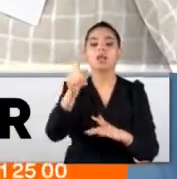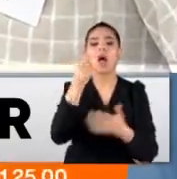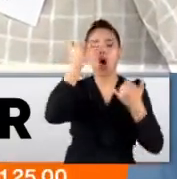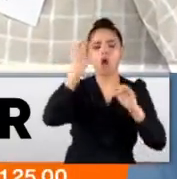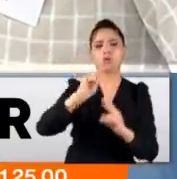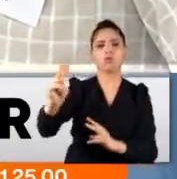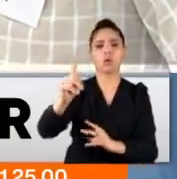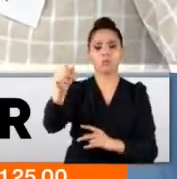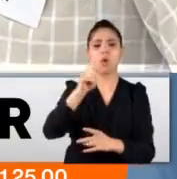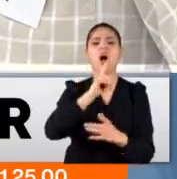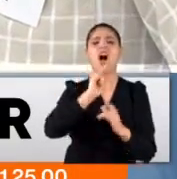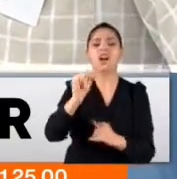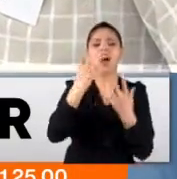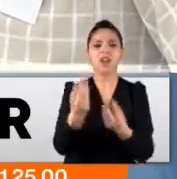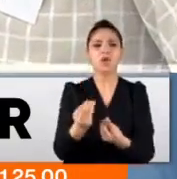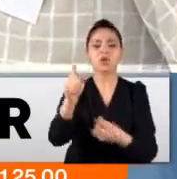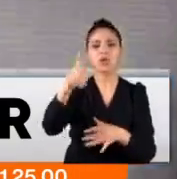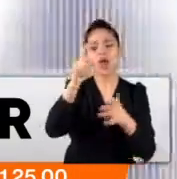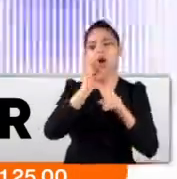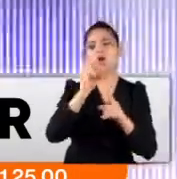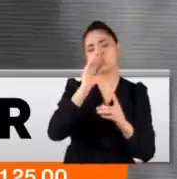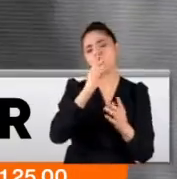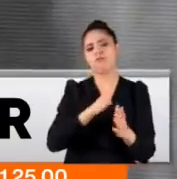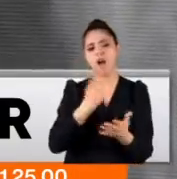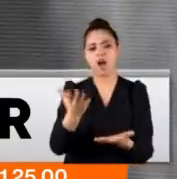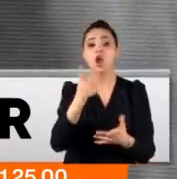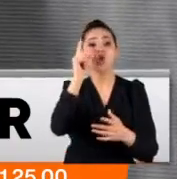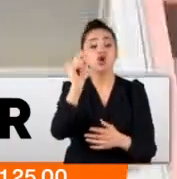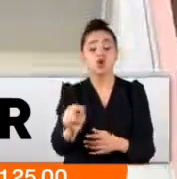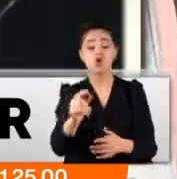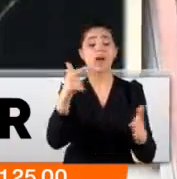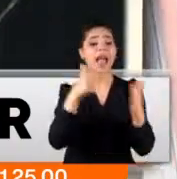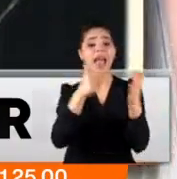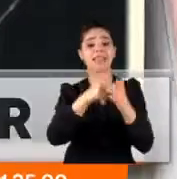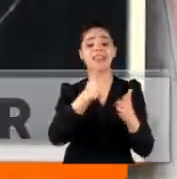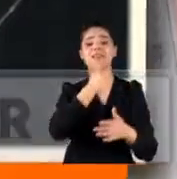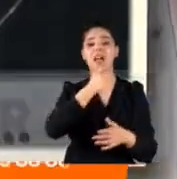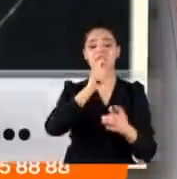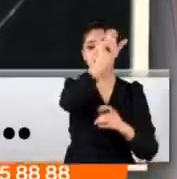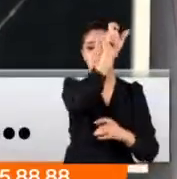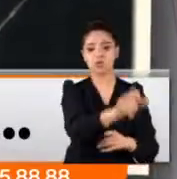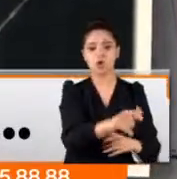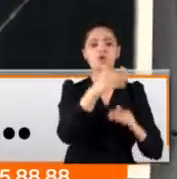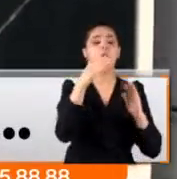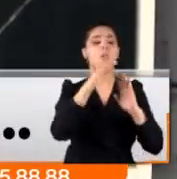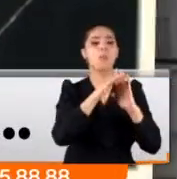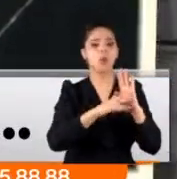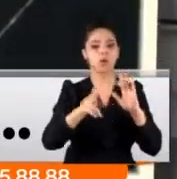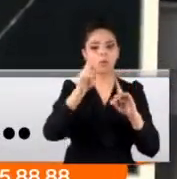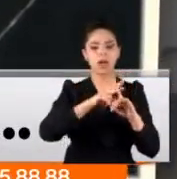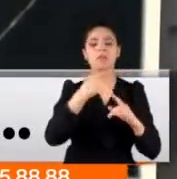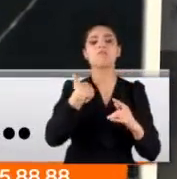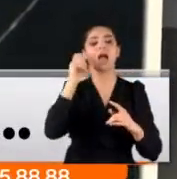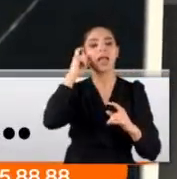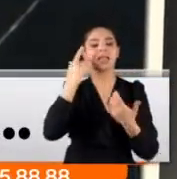öküze hakaret oluyor. Öküz. Şüphelerin odağındaki Coşkun Teker ise yayına bağlanarak hakkındaki iddiaları